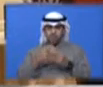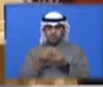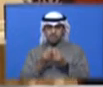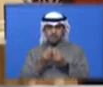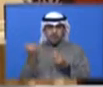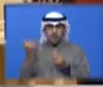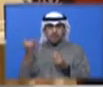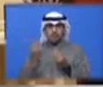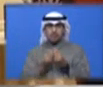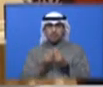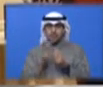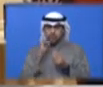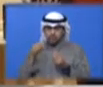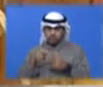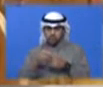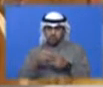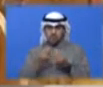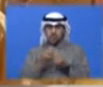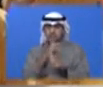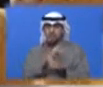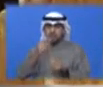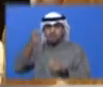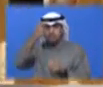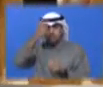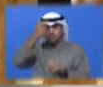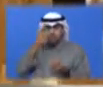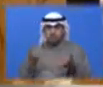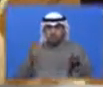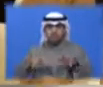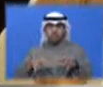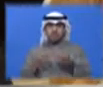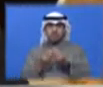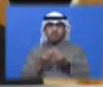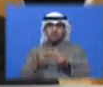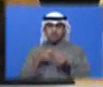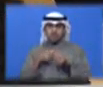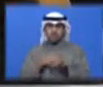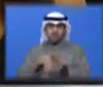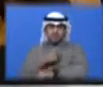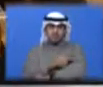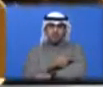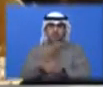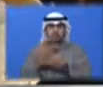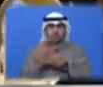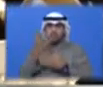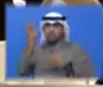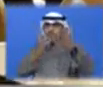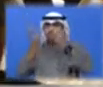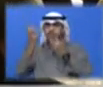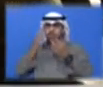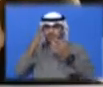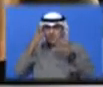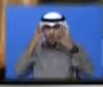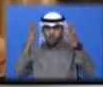لا يتجزأ من هذه المؤشرات، احتضنت وزارة الصحة خبراء من منظمة الصحة العالمية للوقوف